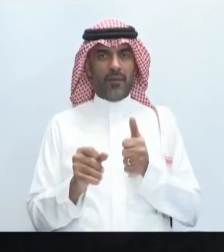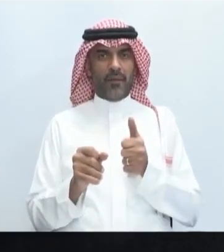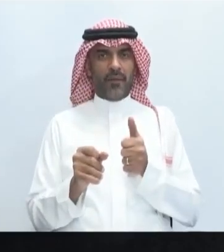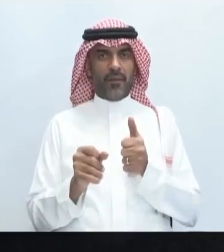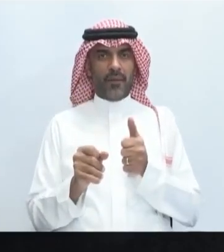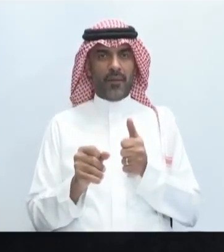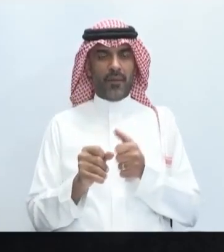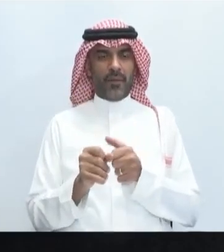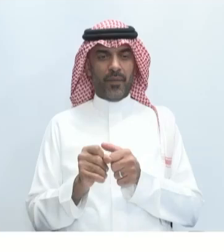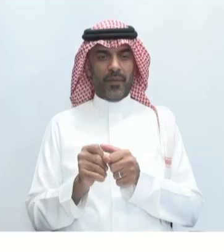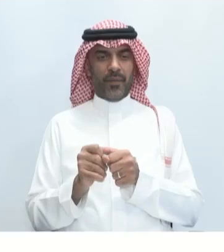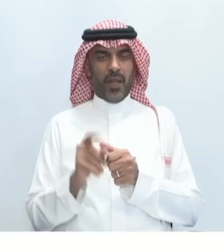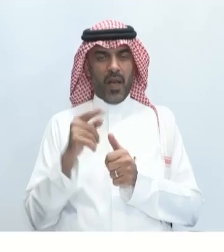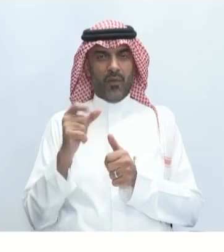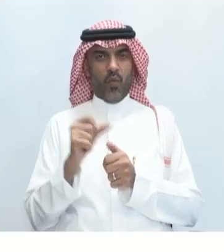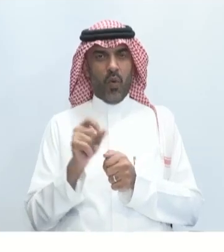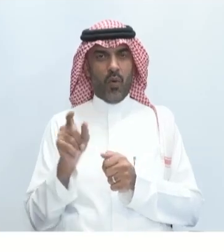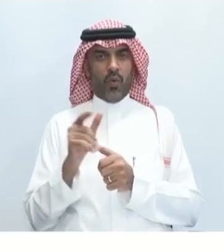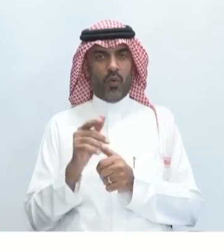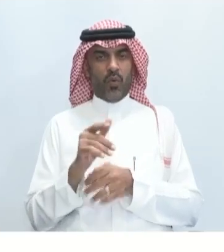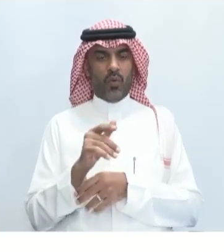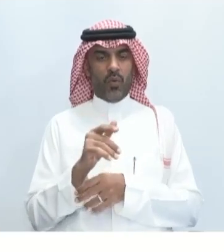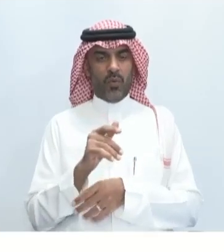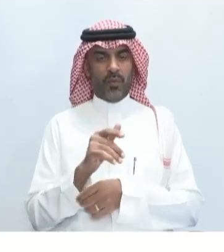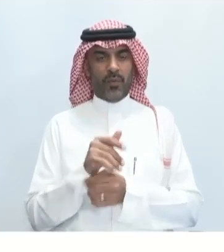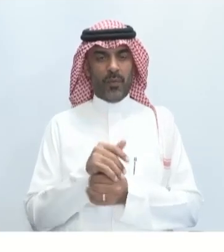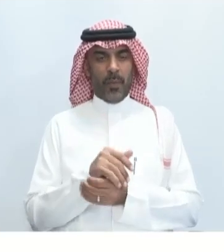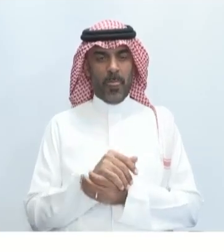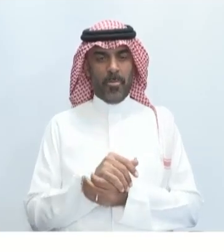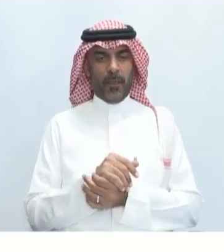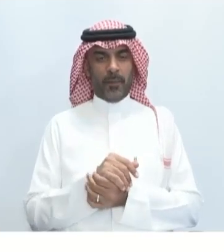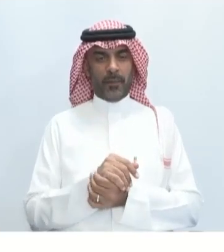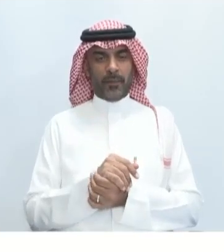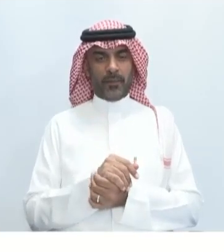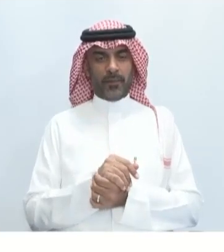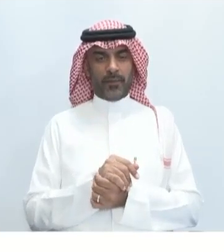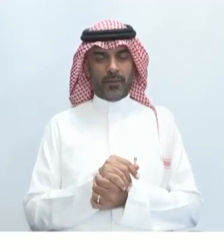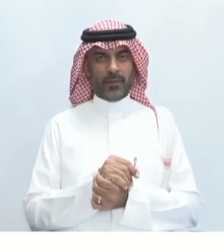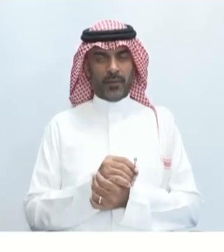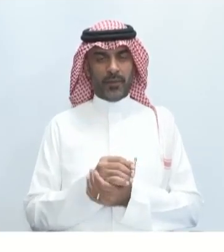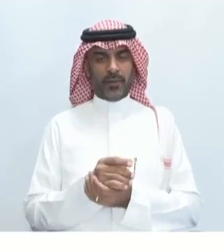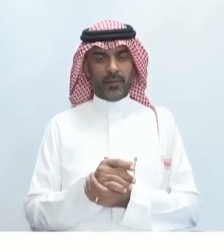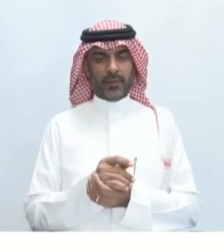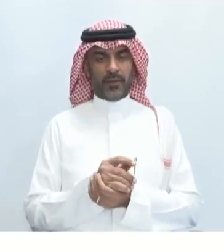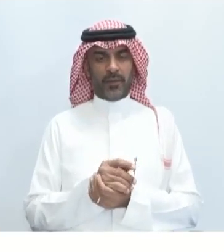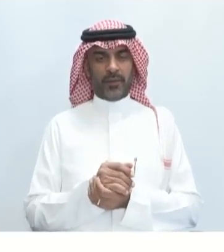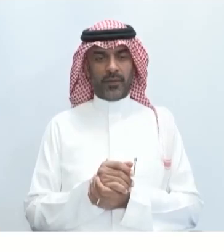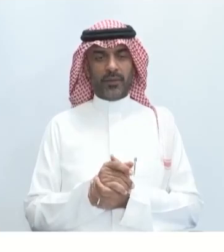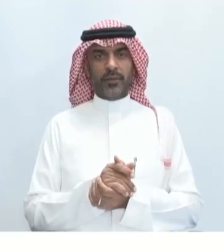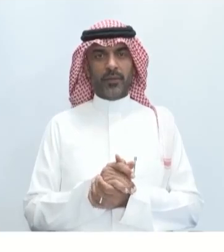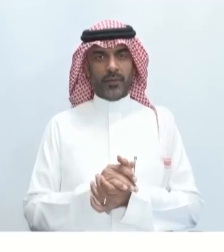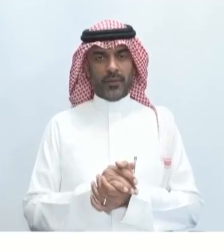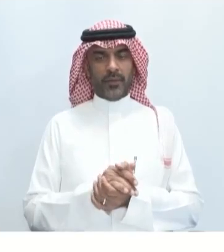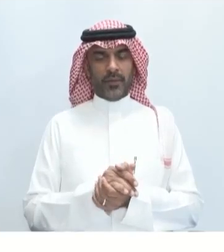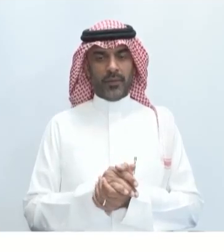ضمير واو كما عرفنا هي ضمير في تذهب وهو الجماعه وبين الواو التي هي علامه اعراب جمع المذكر